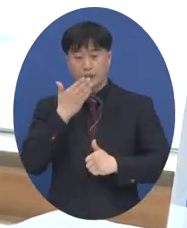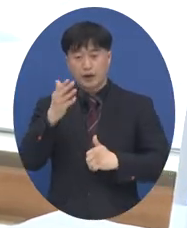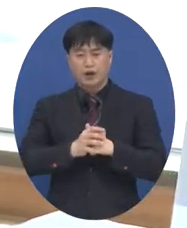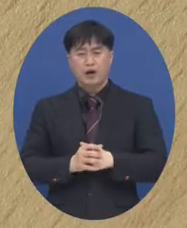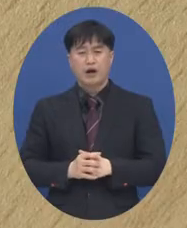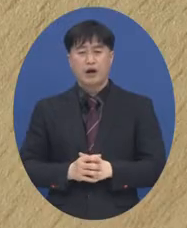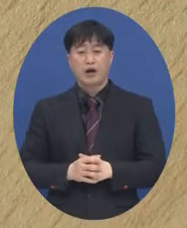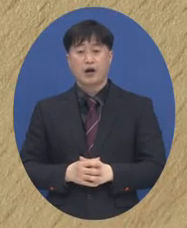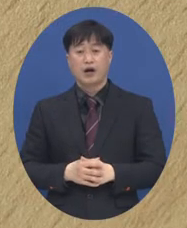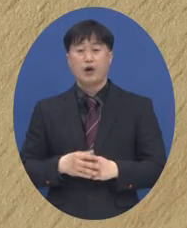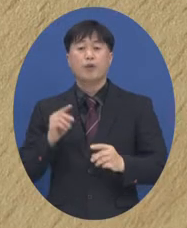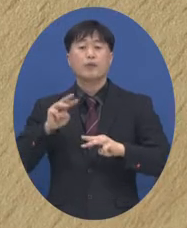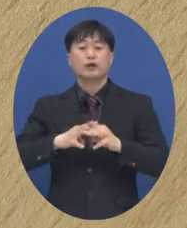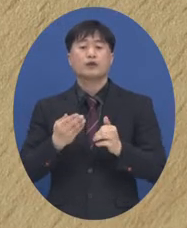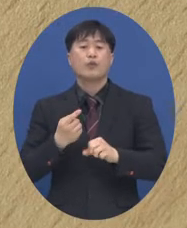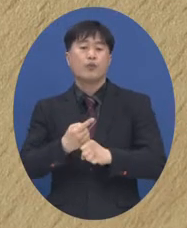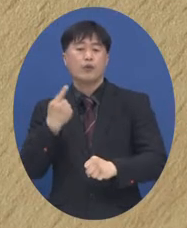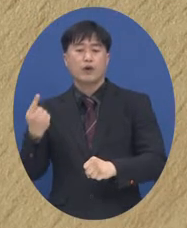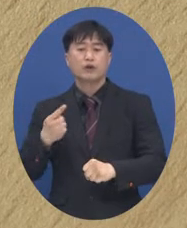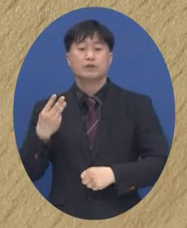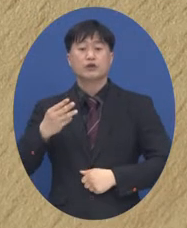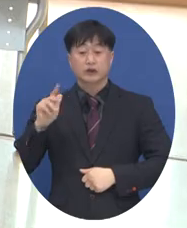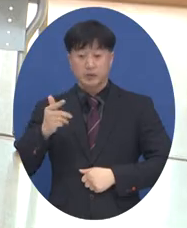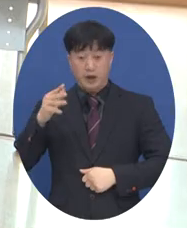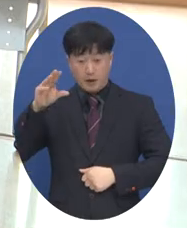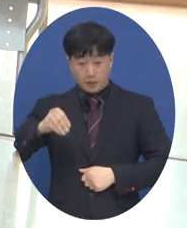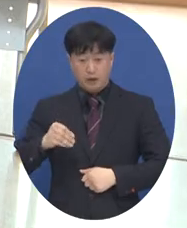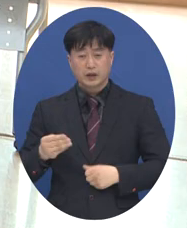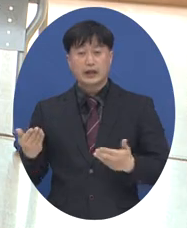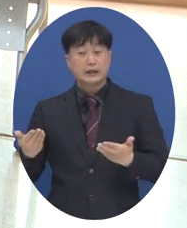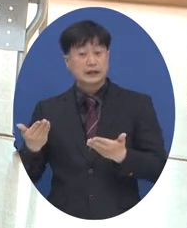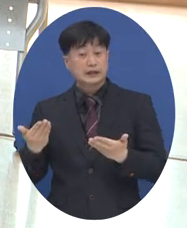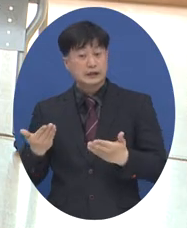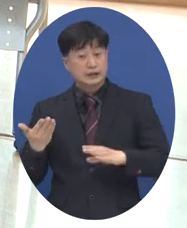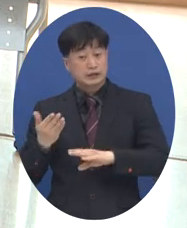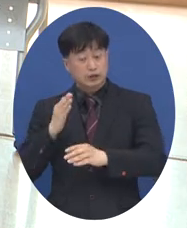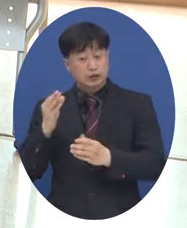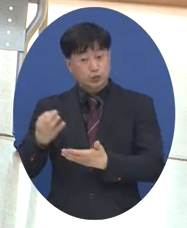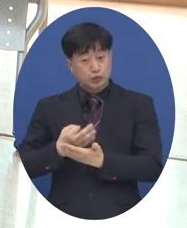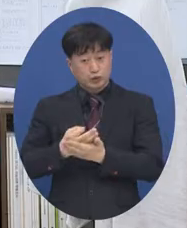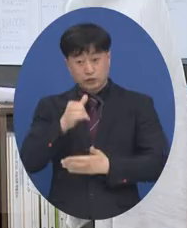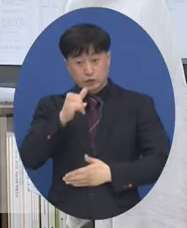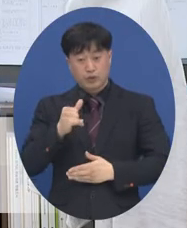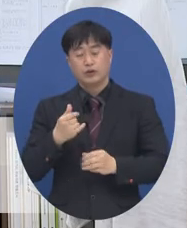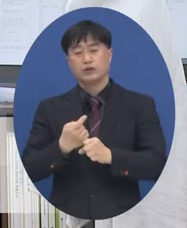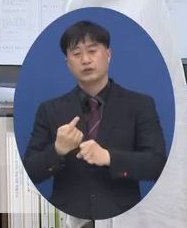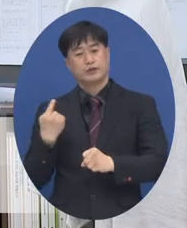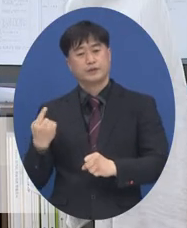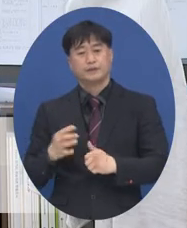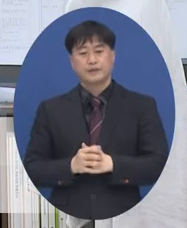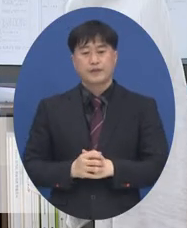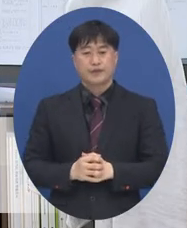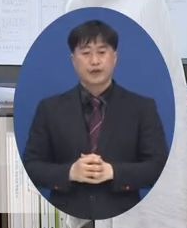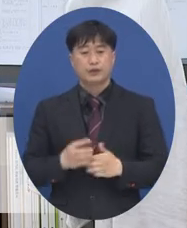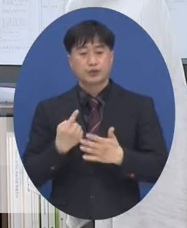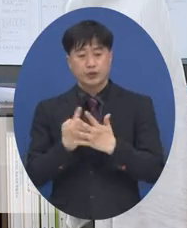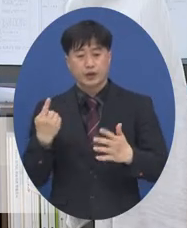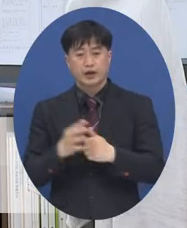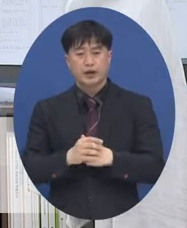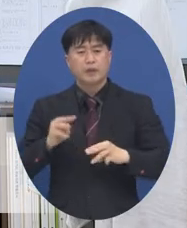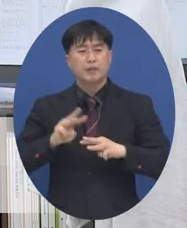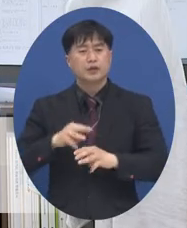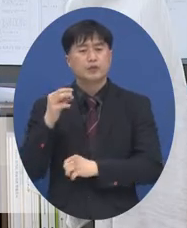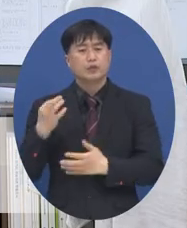종합소득이 3천 700만원 이상인 동 및 근로소득을 받는 동업 노동자는 제외됩니다 농민 기본소득을 지급을 함으로써